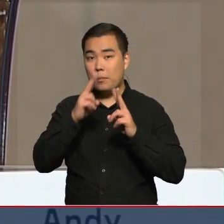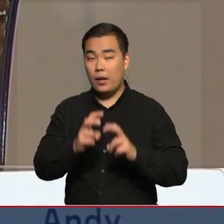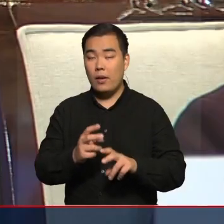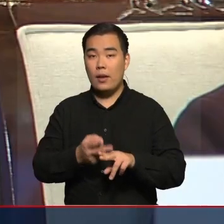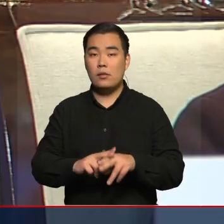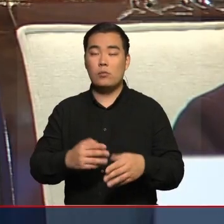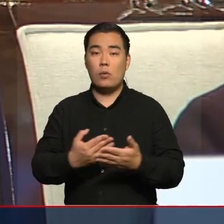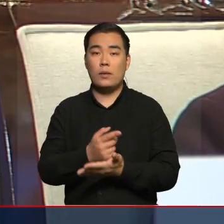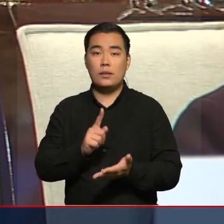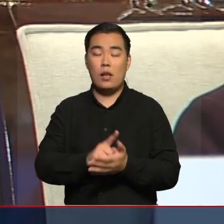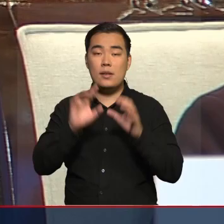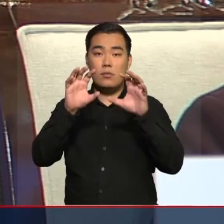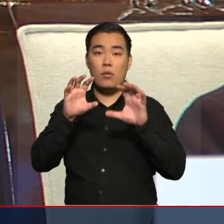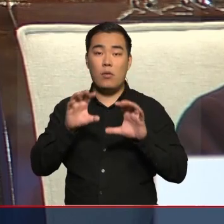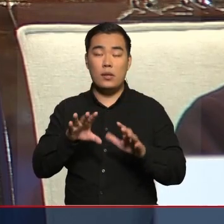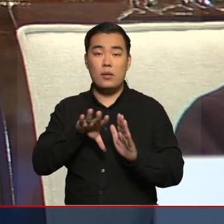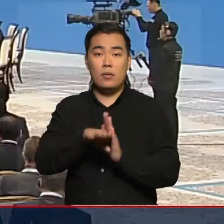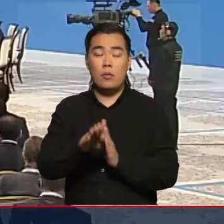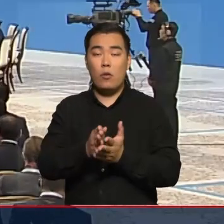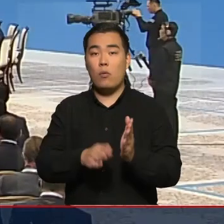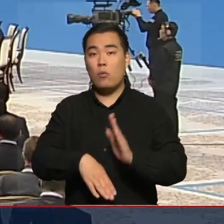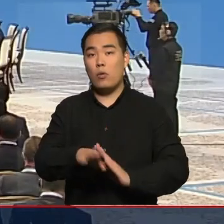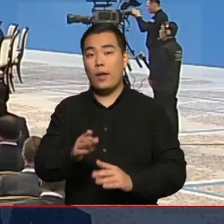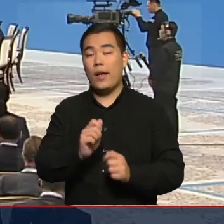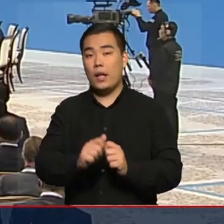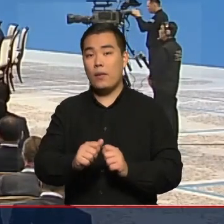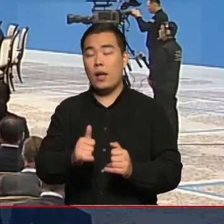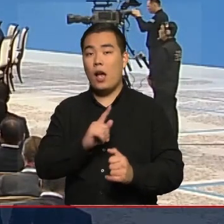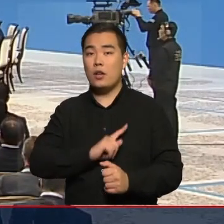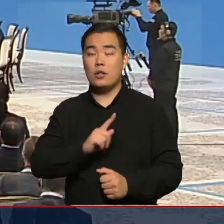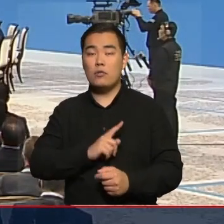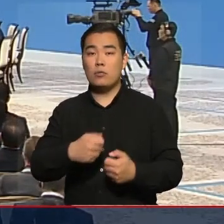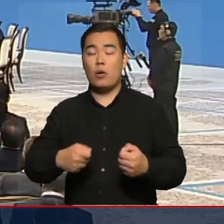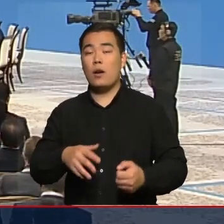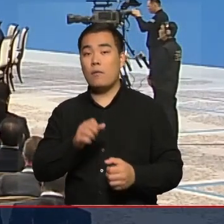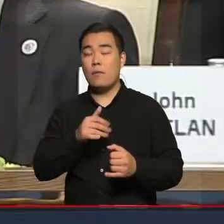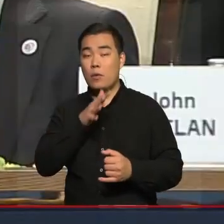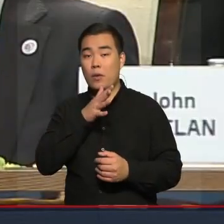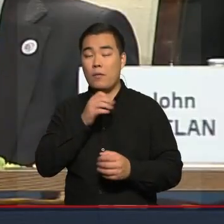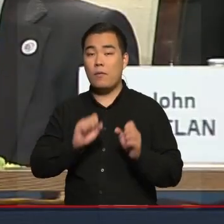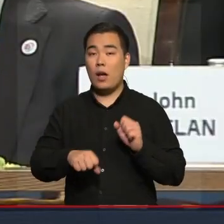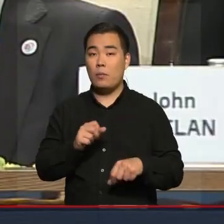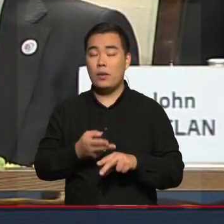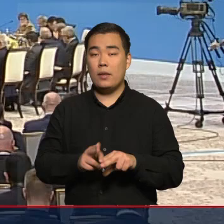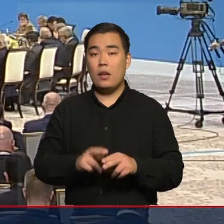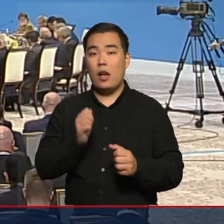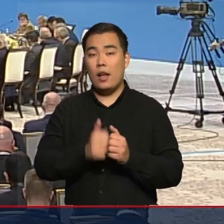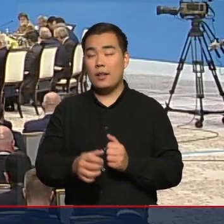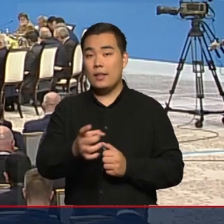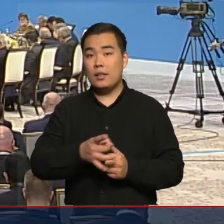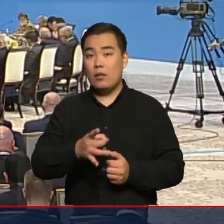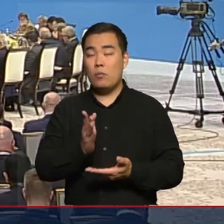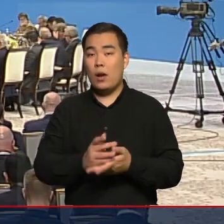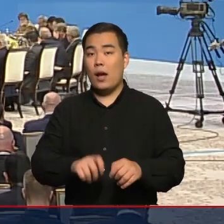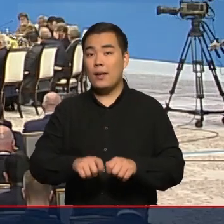кодекса мы искренне надеемся что будет улучшать инвестиционный климат в долгосрочной перспективе Кроме того теперь в каждом регионе